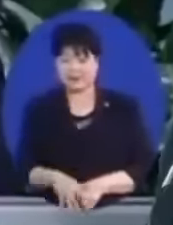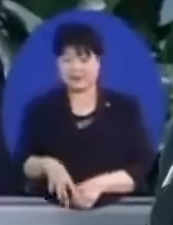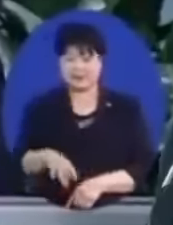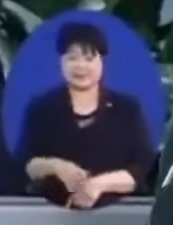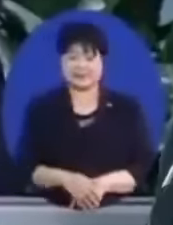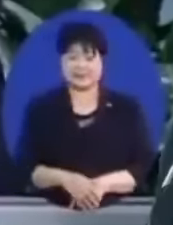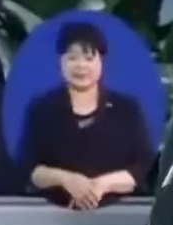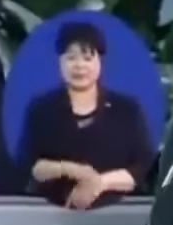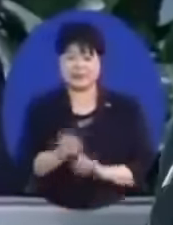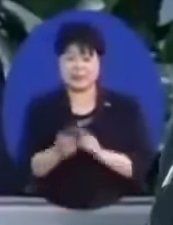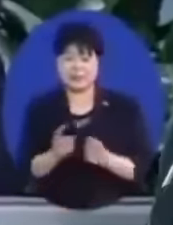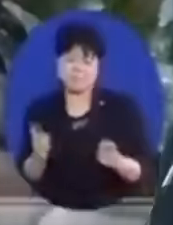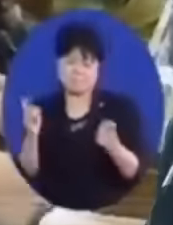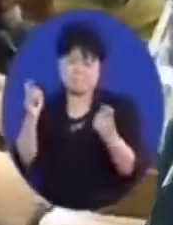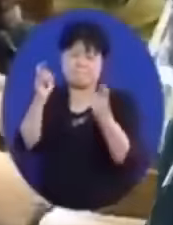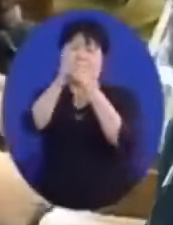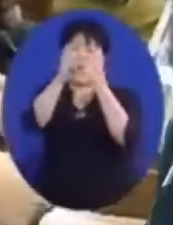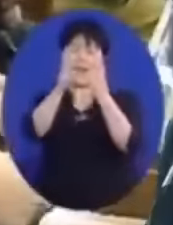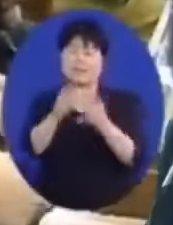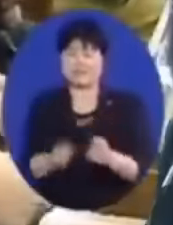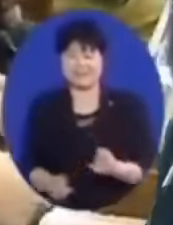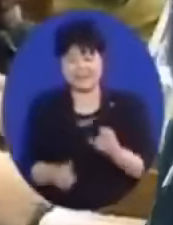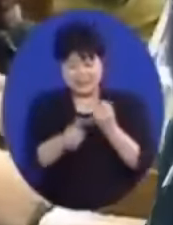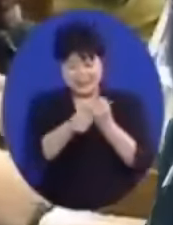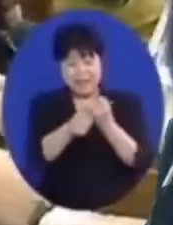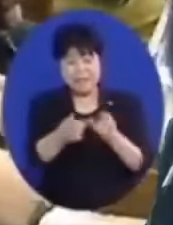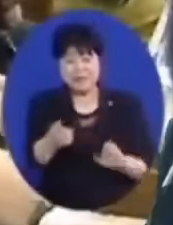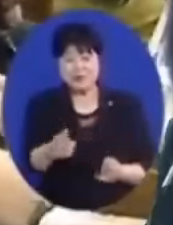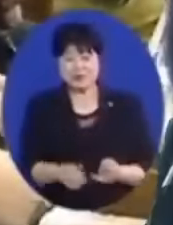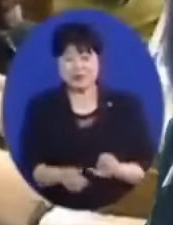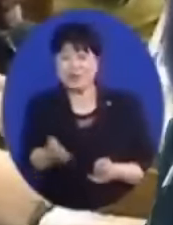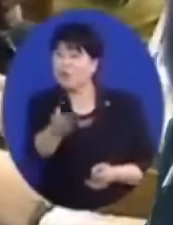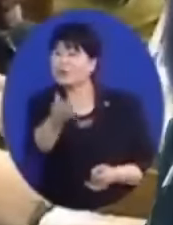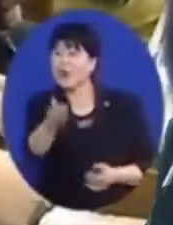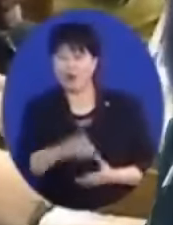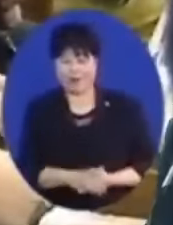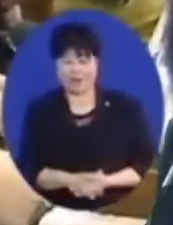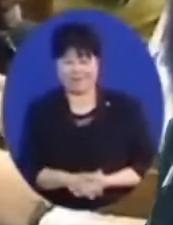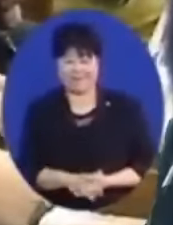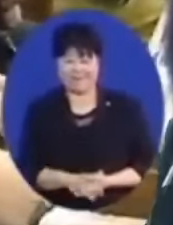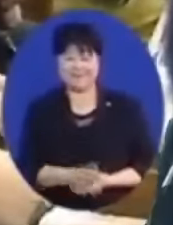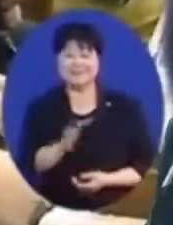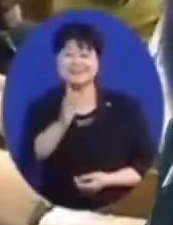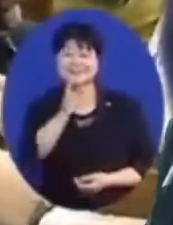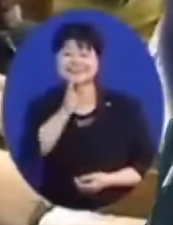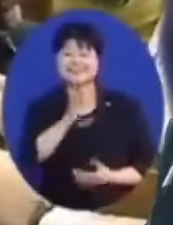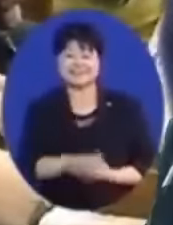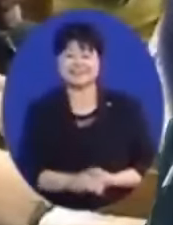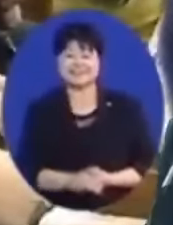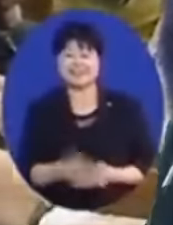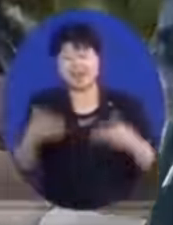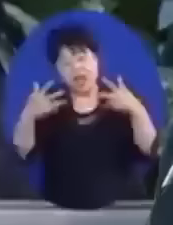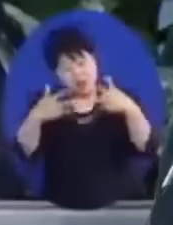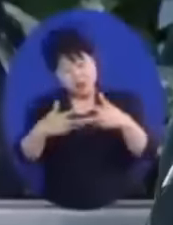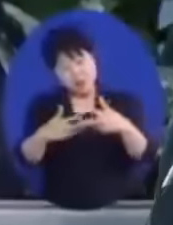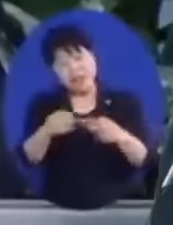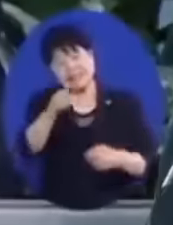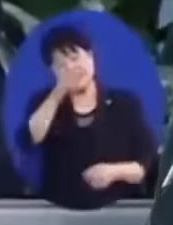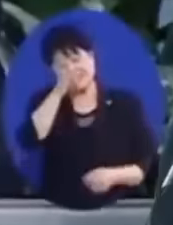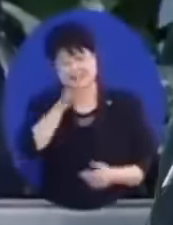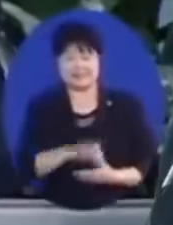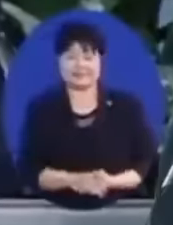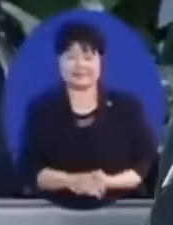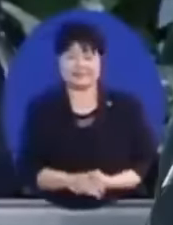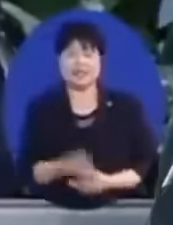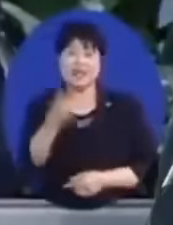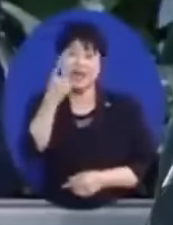천생연분이 된 사람 별로 없어요. 후생연분이 많아요. 그러므로 조건이 많습니다. 내가